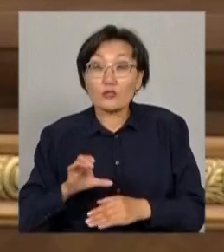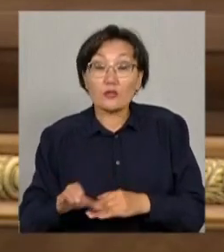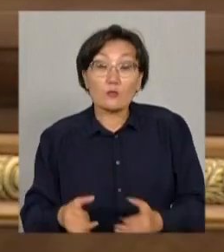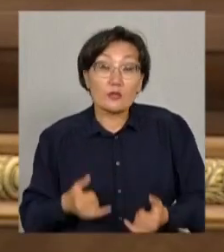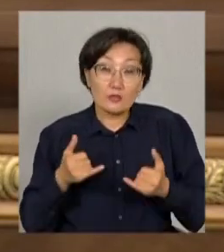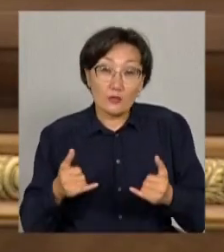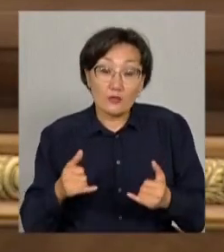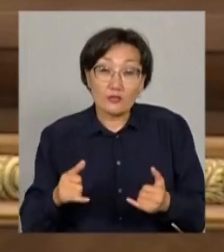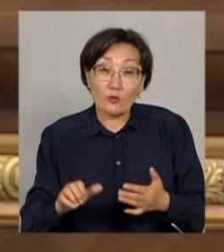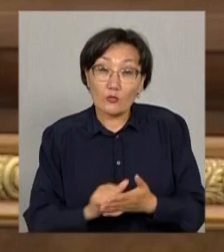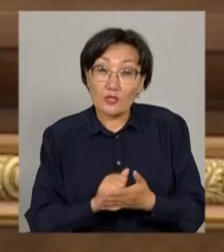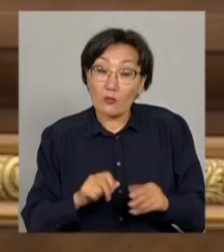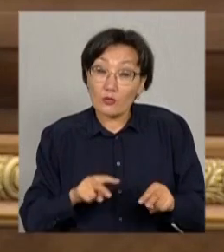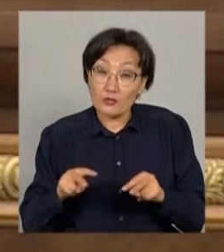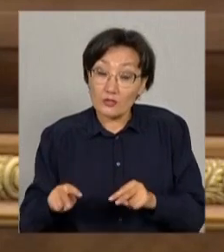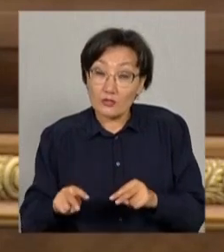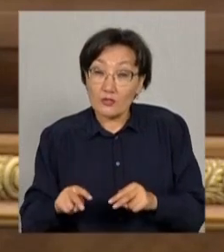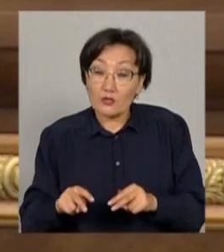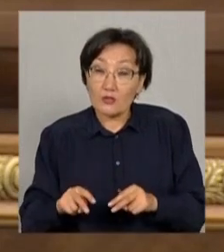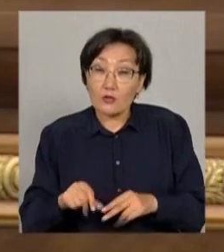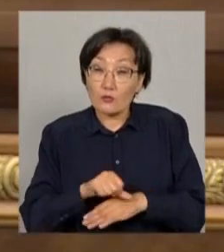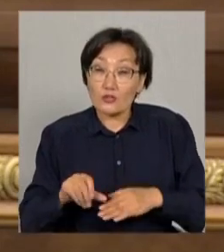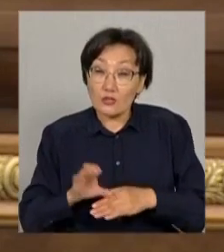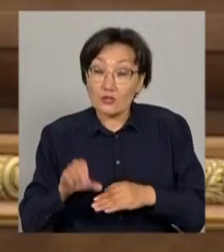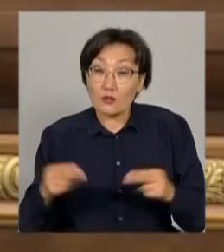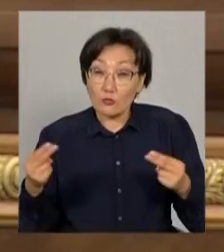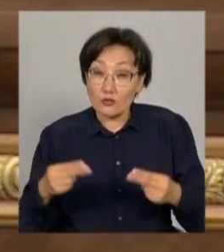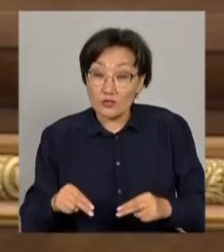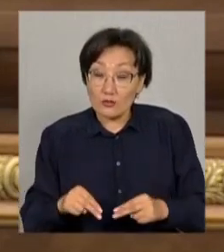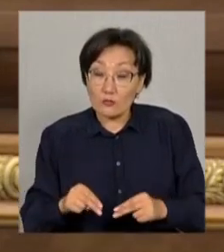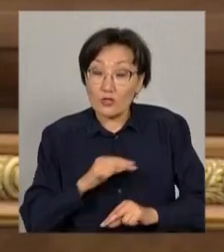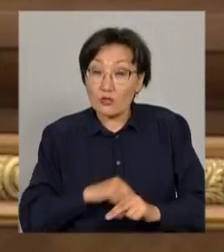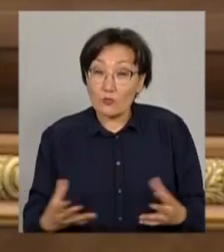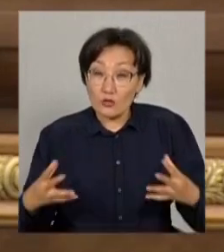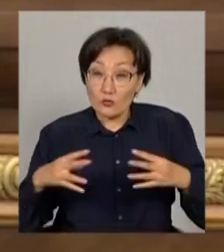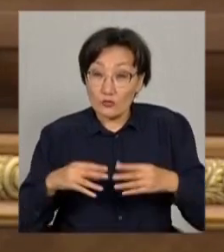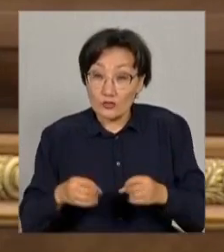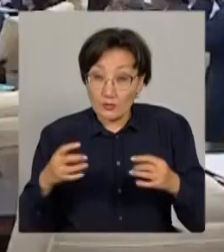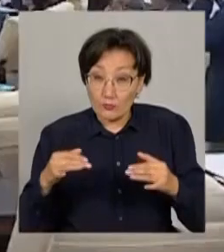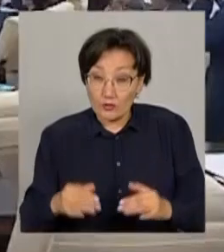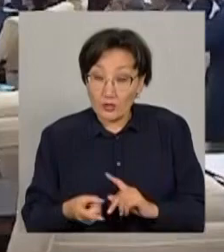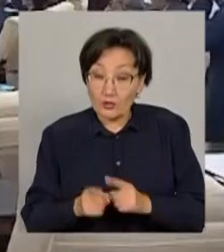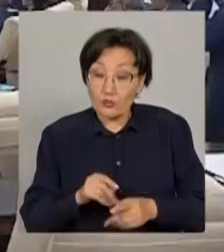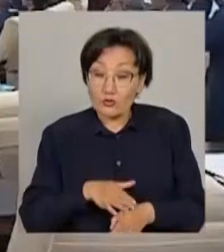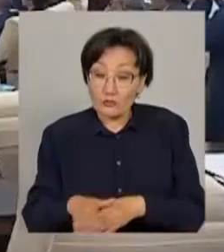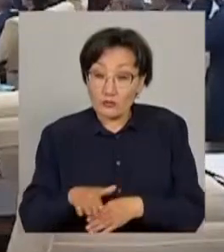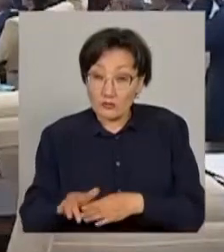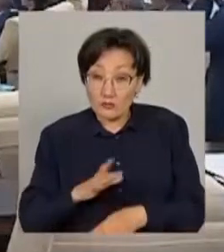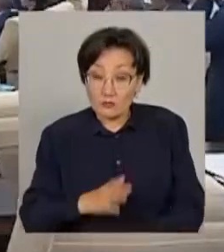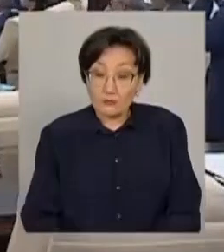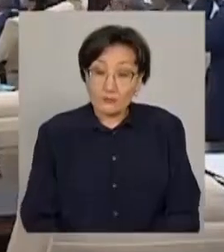арналған декларацияларды бақылау және шығару үшін кедендік функцияларды орталықтандыру жүзеге асырылды.